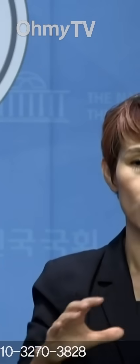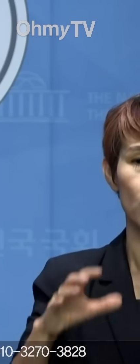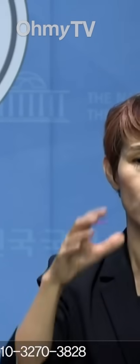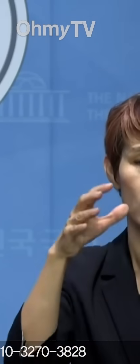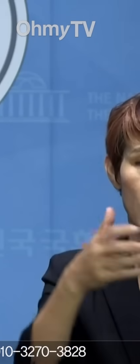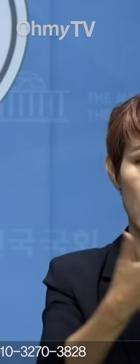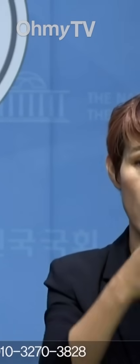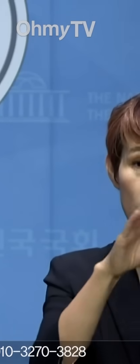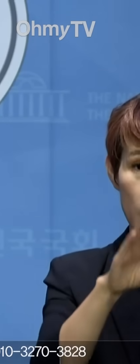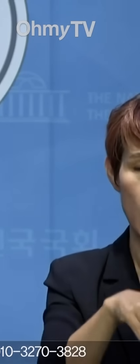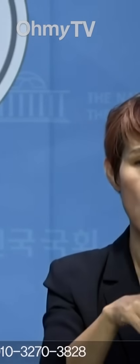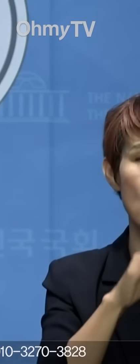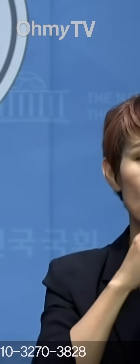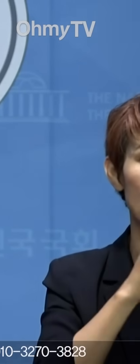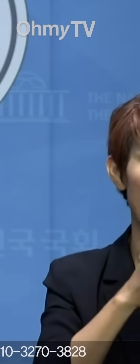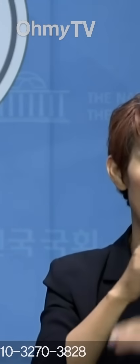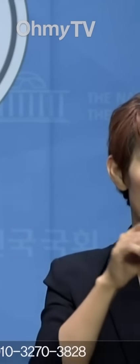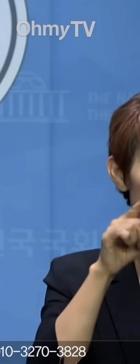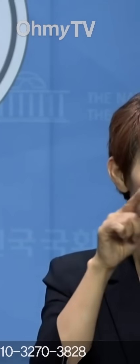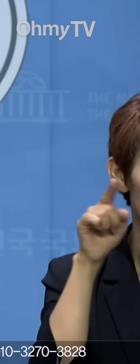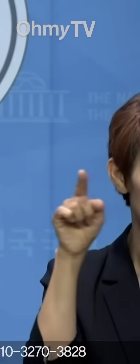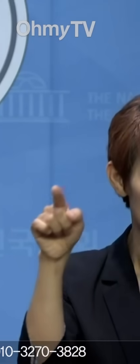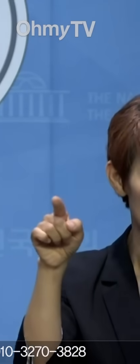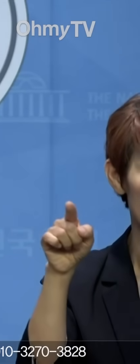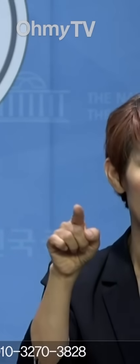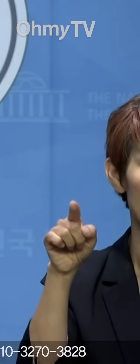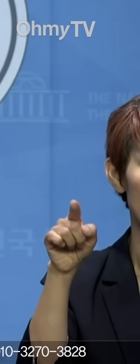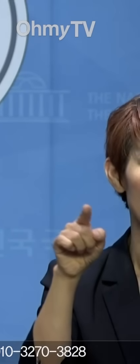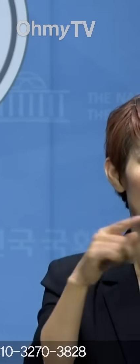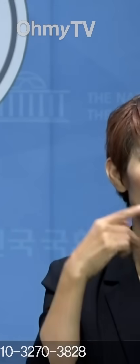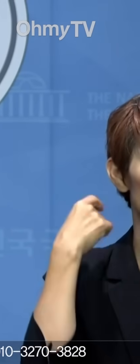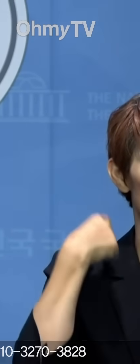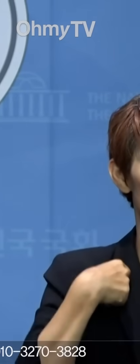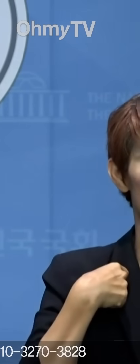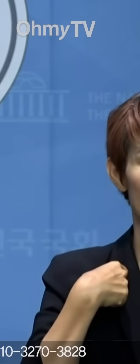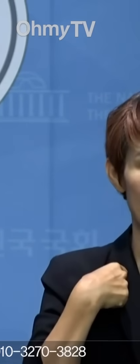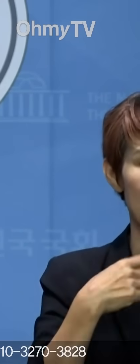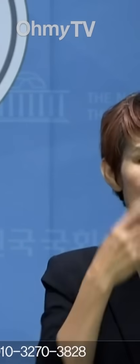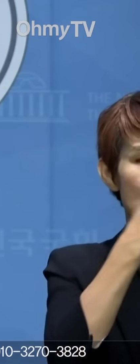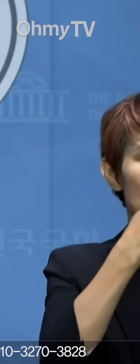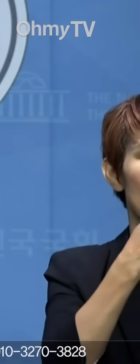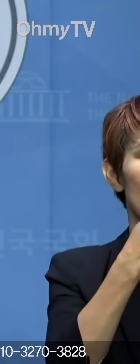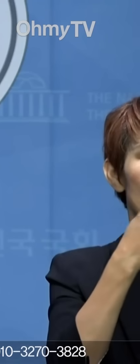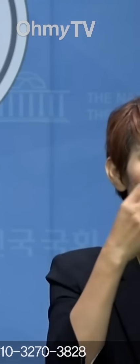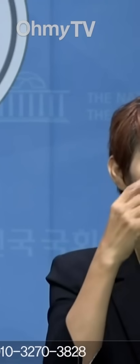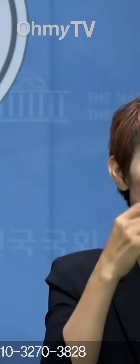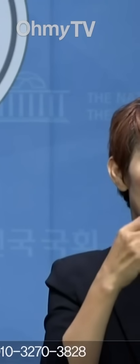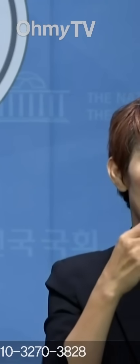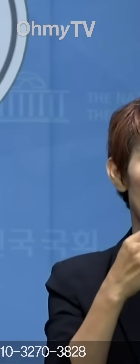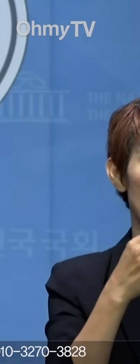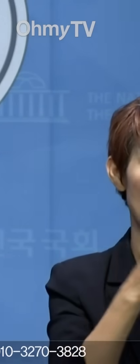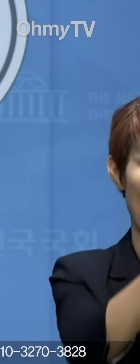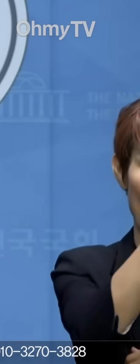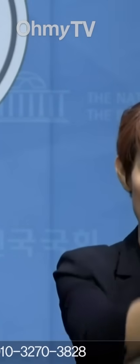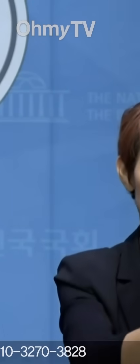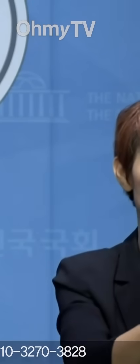당시 북측은 중국에 있는 필리핀 대사관에서 비자를